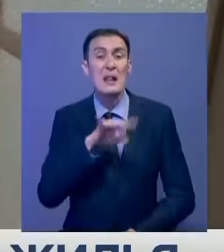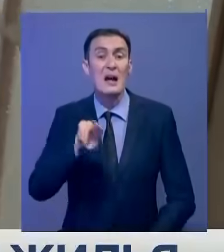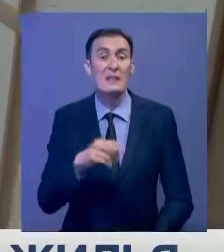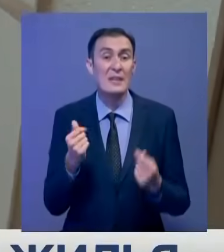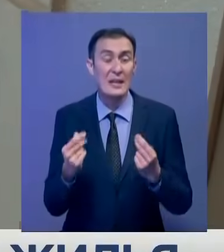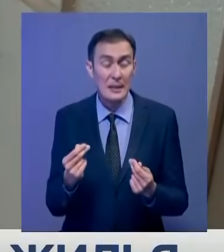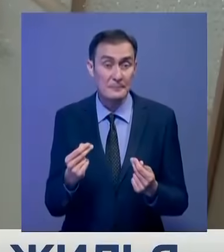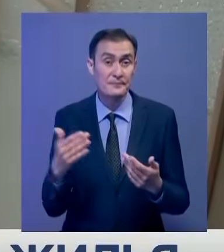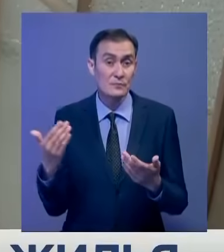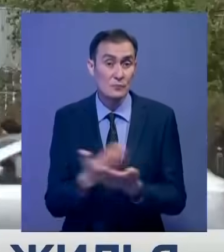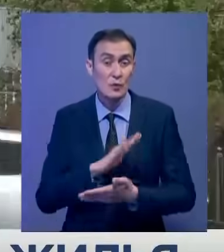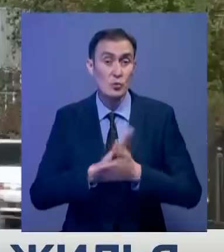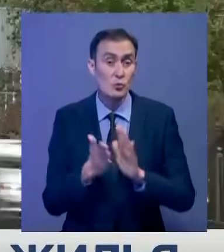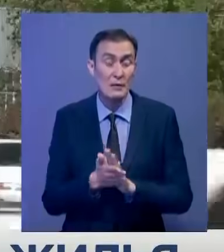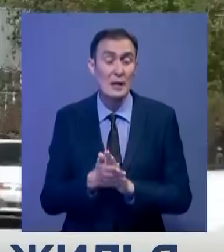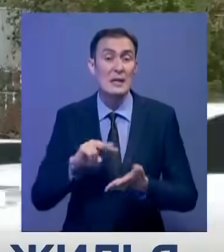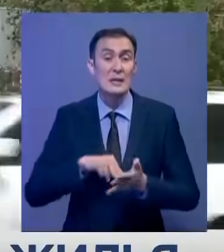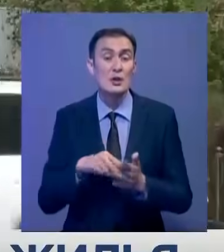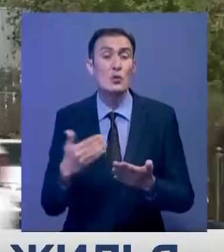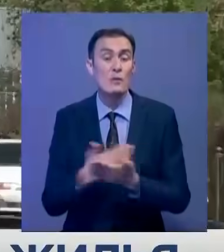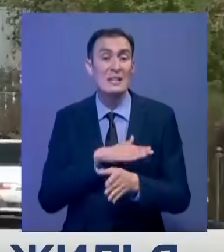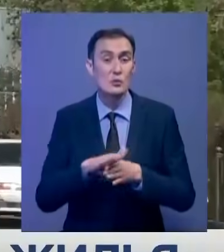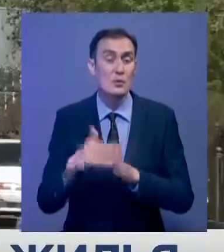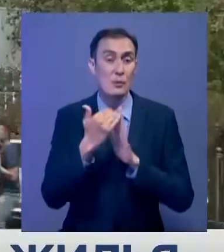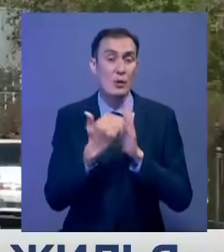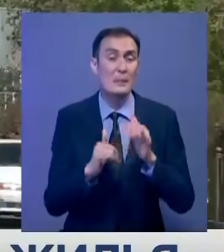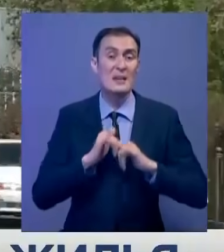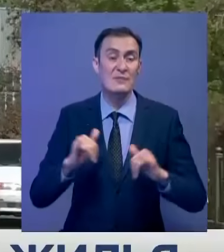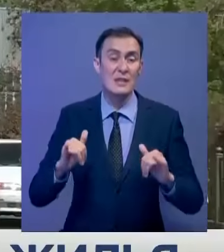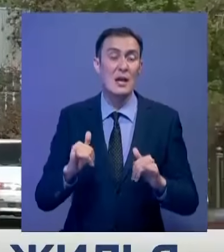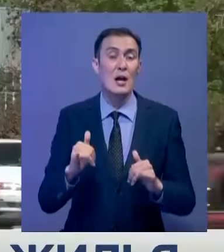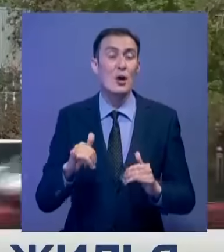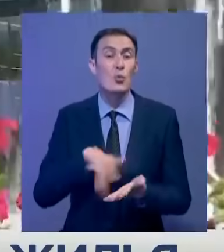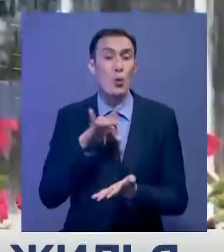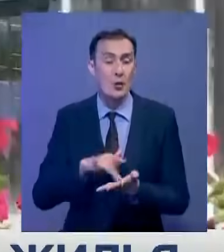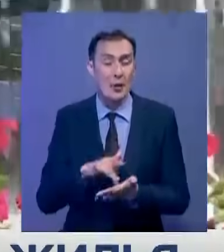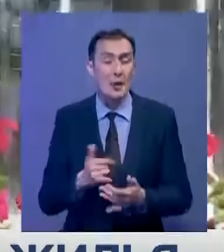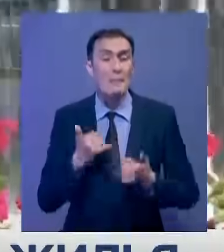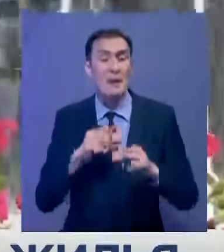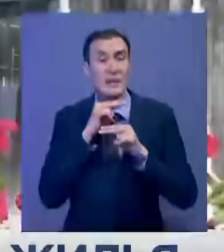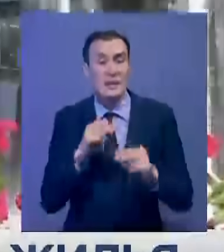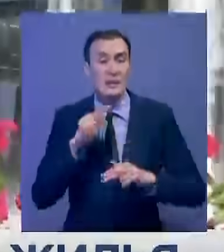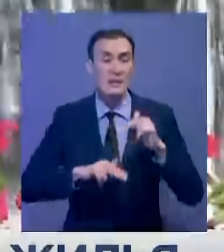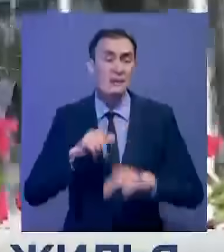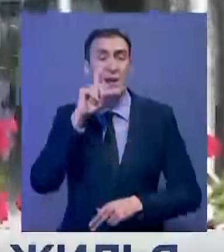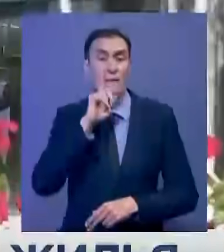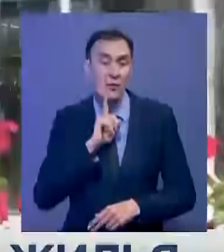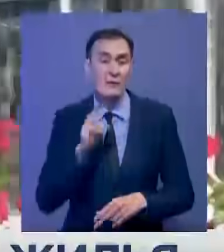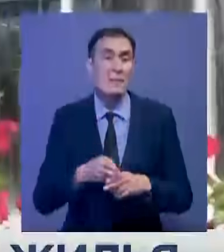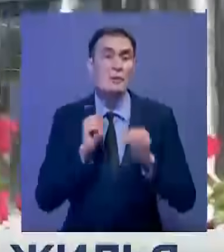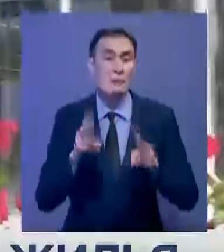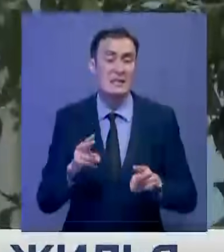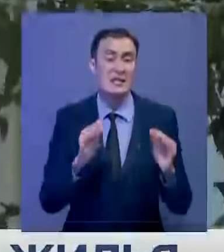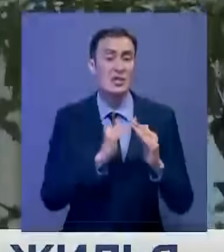миллиарда тенге. В новом формате разработана и уже реализуется программа развития мегаполиса. В приоритете строительство комфортного и